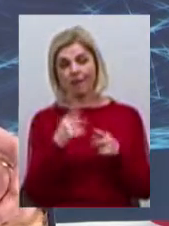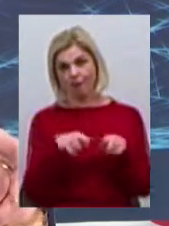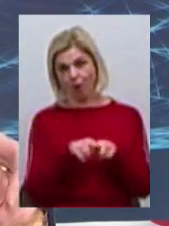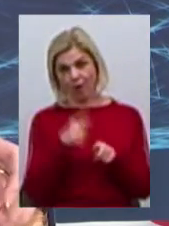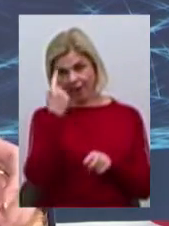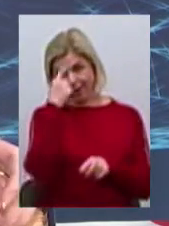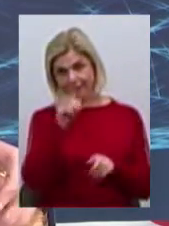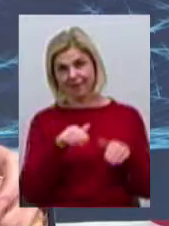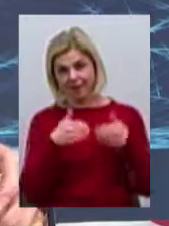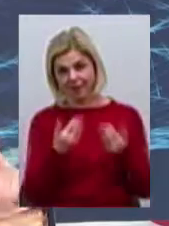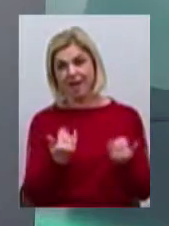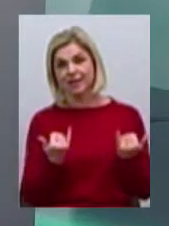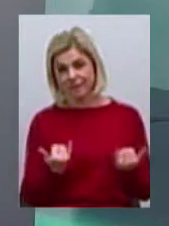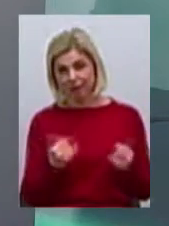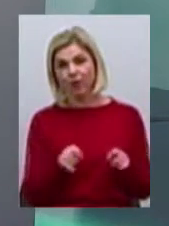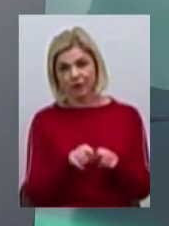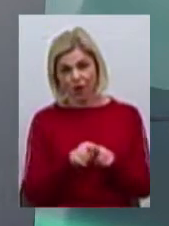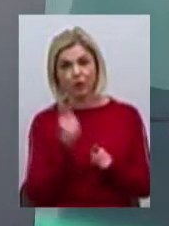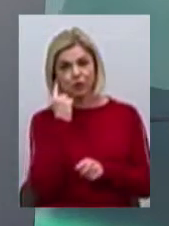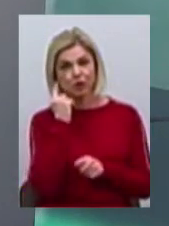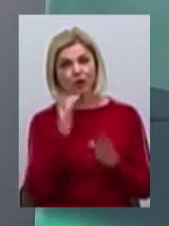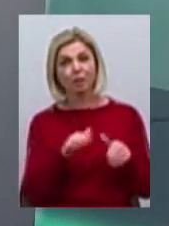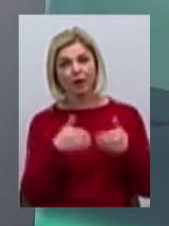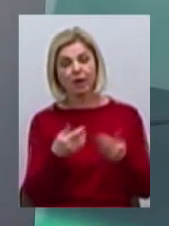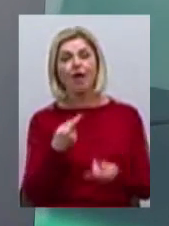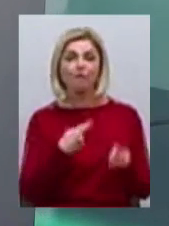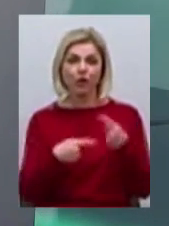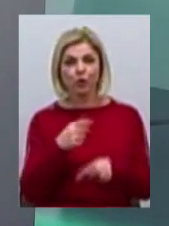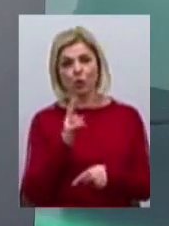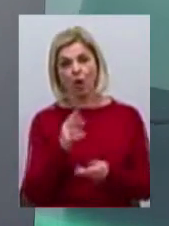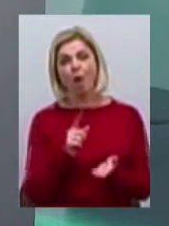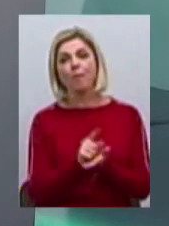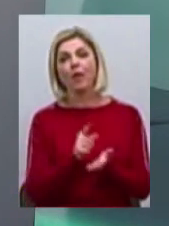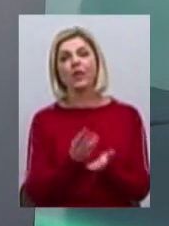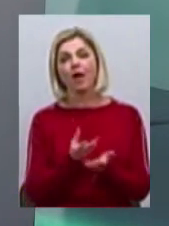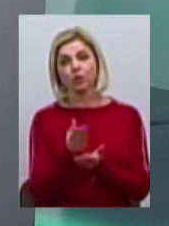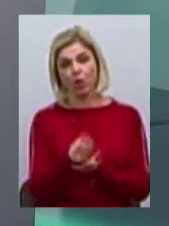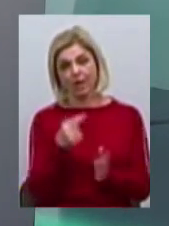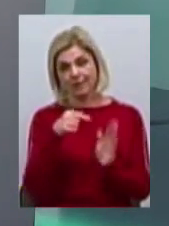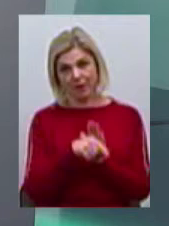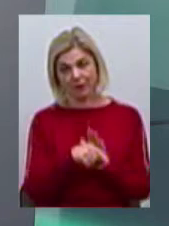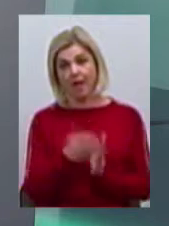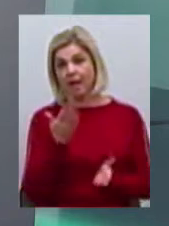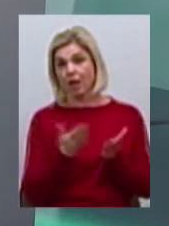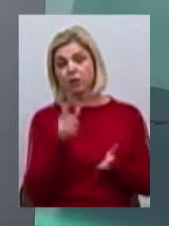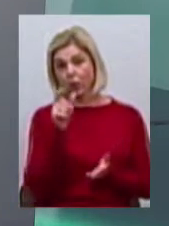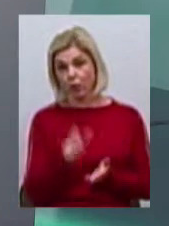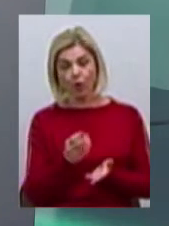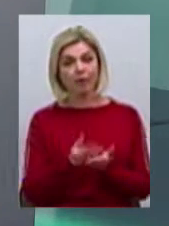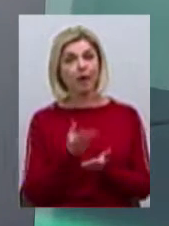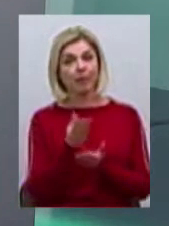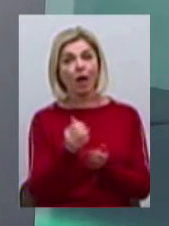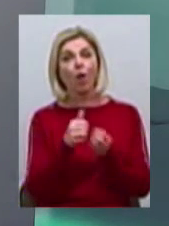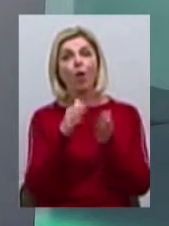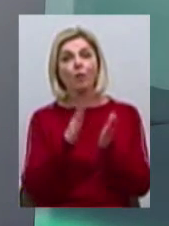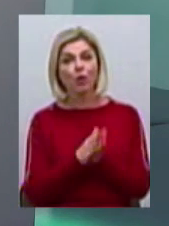Сьогодні також звучить пропозиція повернутися до податкового цензу. Тобто, якщо людина не сплачує хоча б певного обсягу, то...